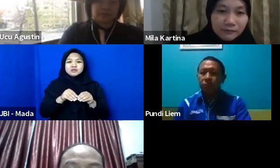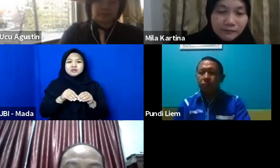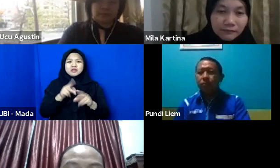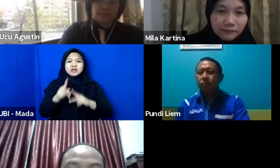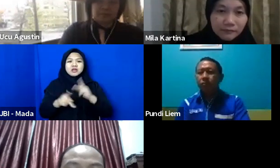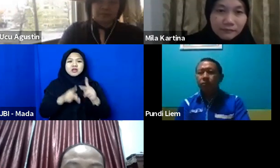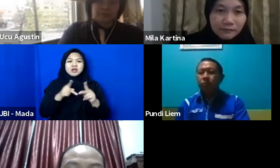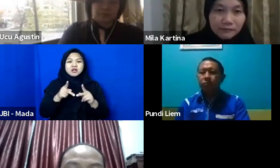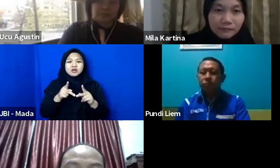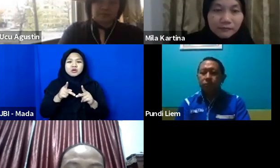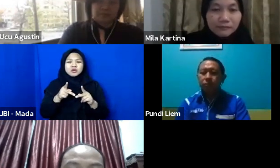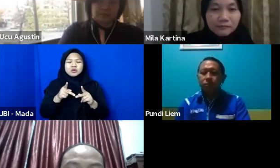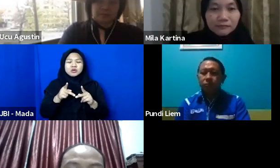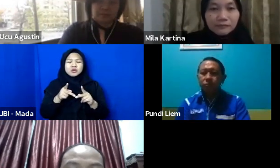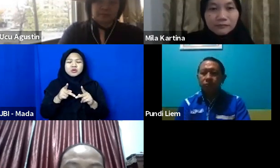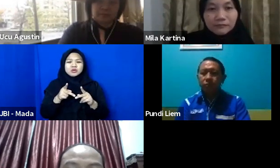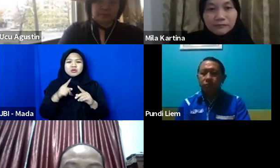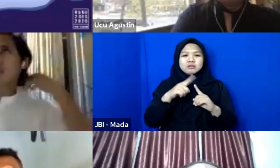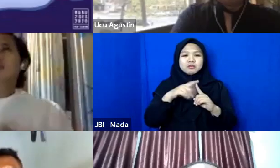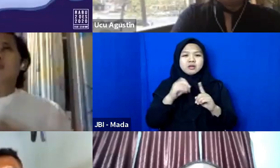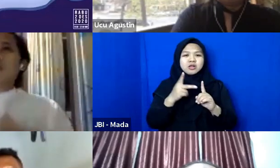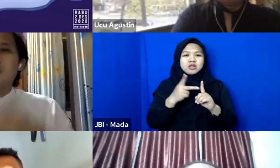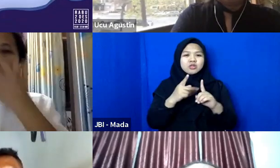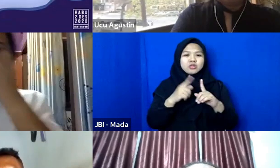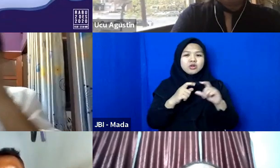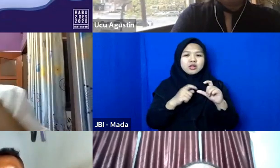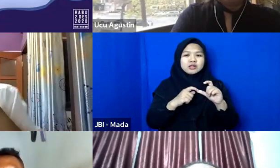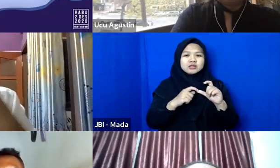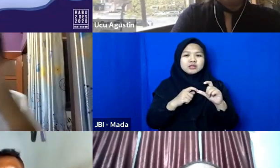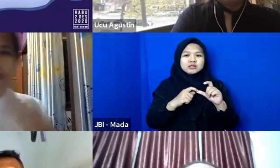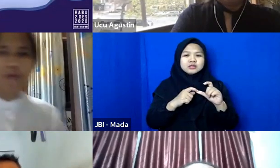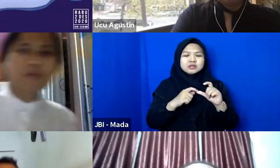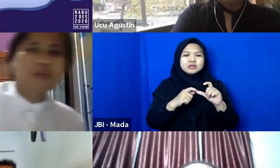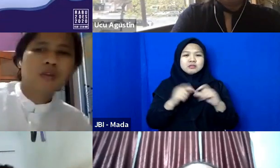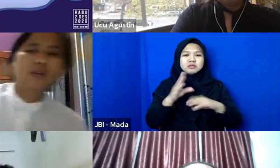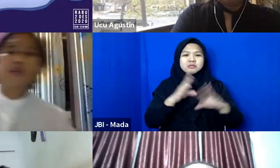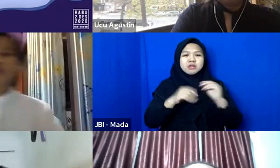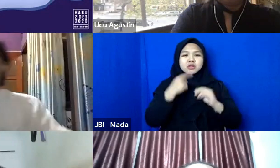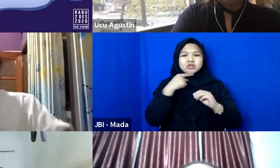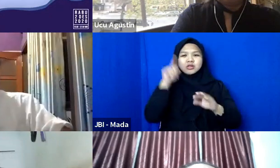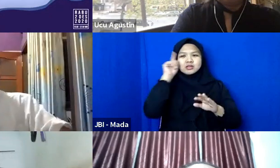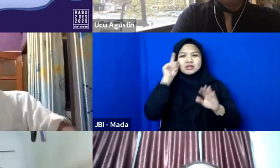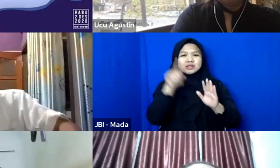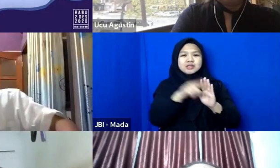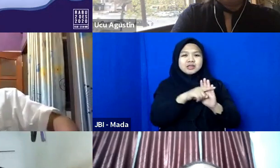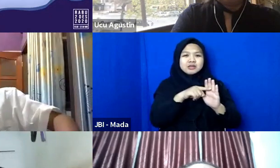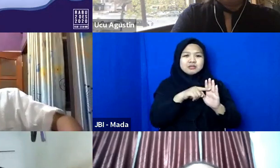dari Bang tolhas mengangkat soal stigma